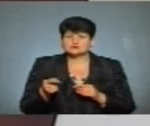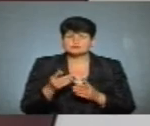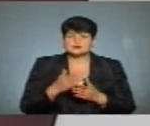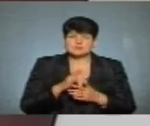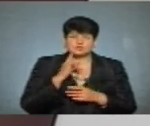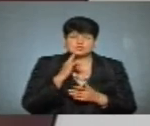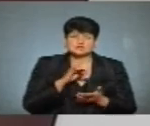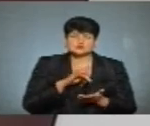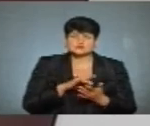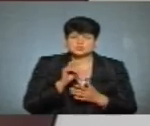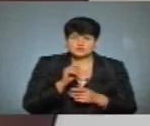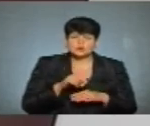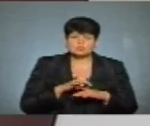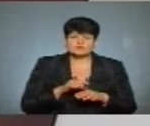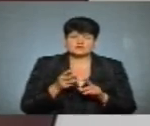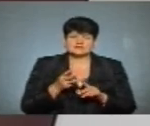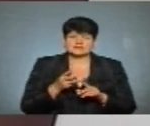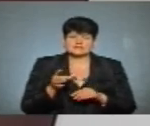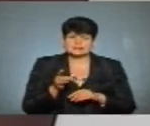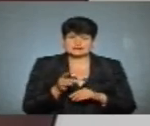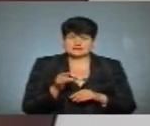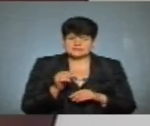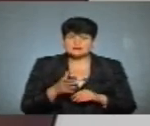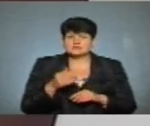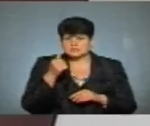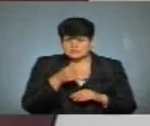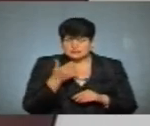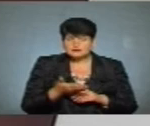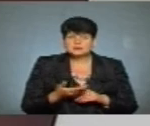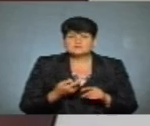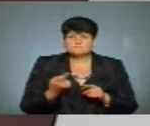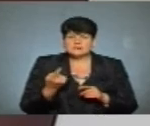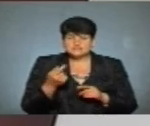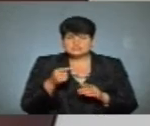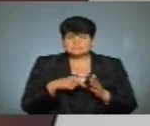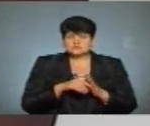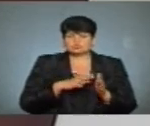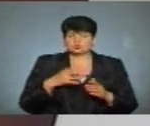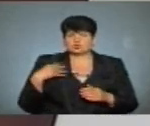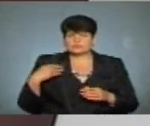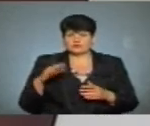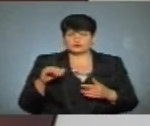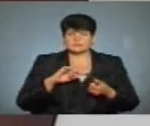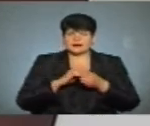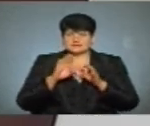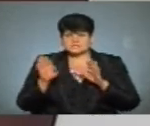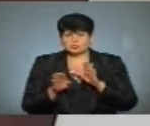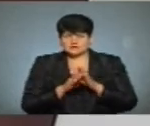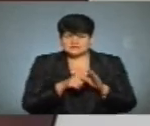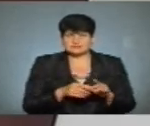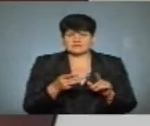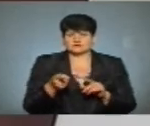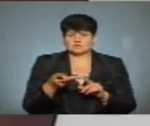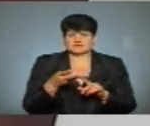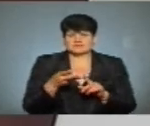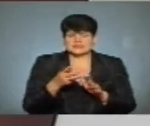«Молодіжна столиця України». Його проводять третій рік поспіль. Перше місто, яке отримало цей статус – Львів, після нього Кам'янець-Подільський, і Тернопіль – третє місто,